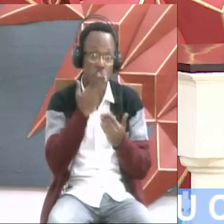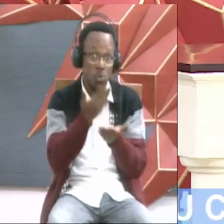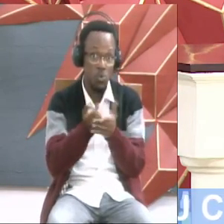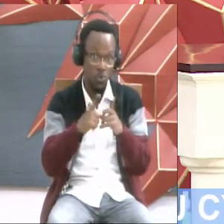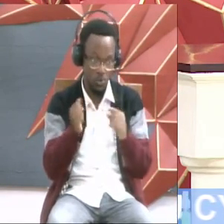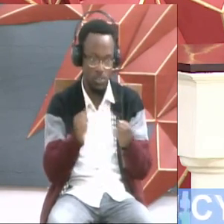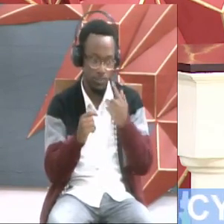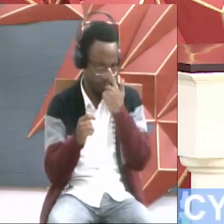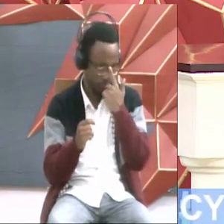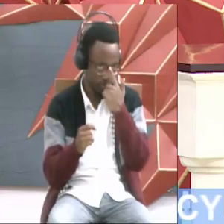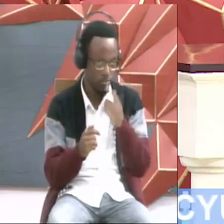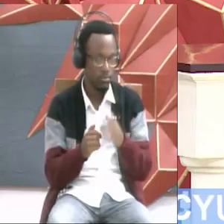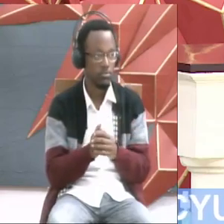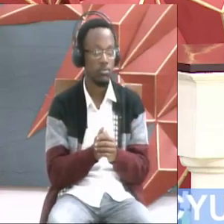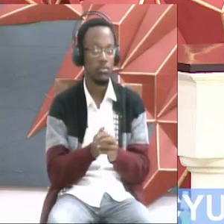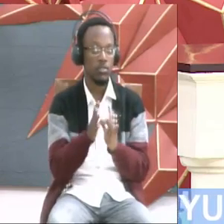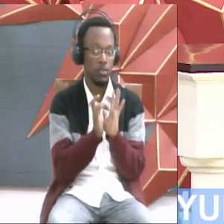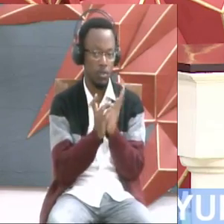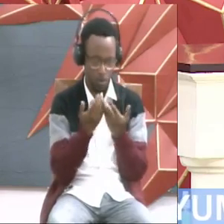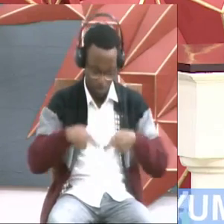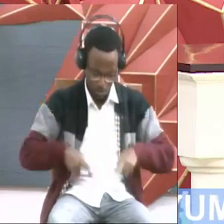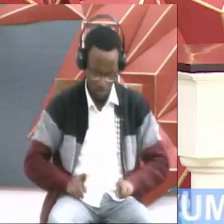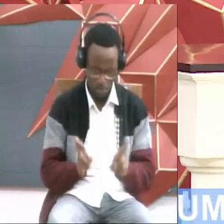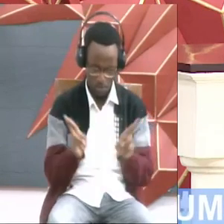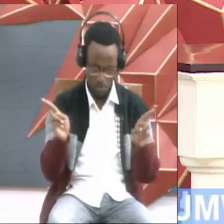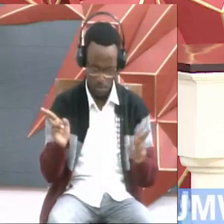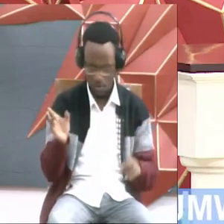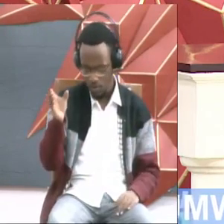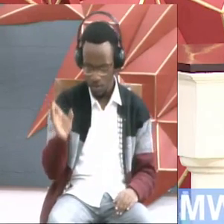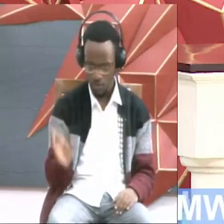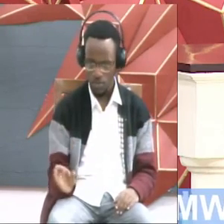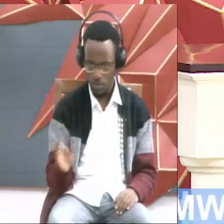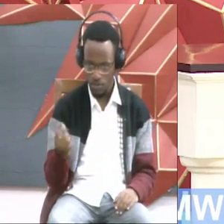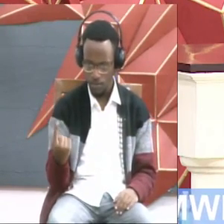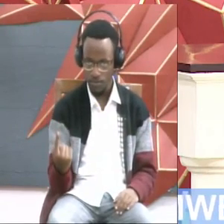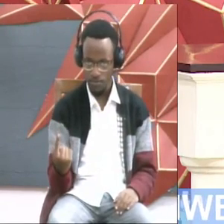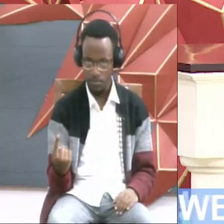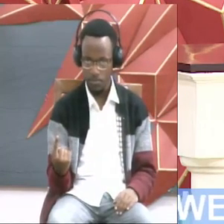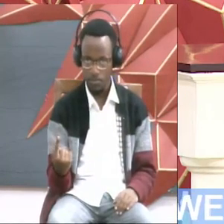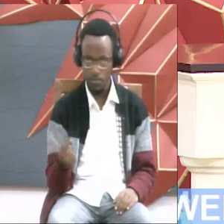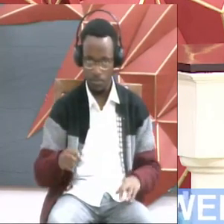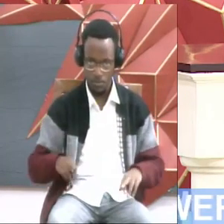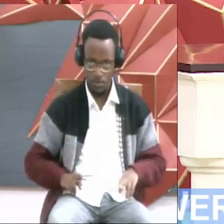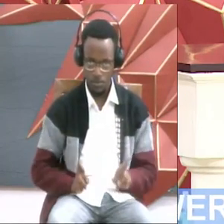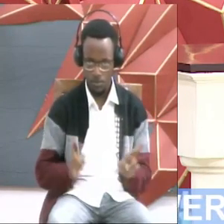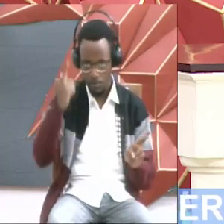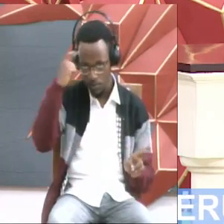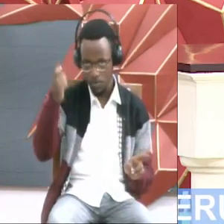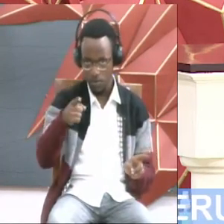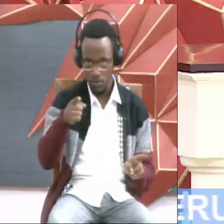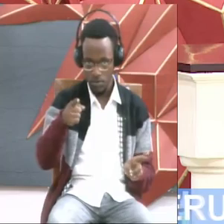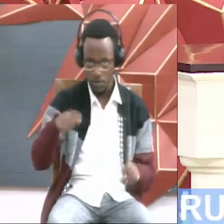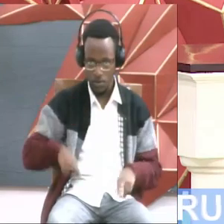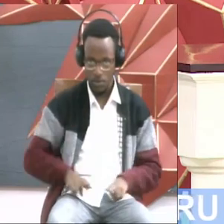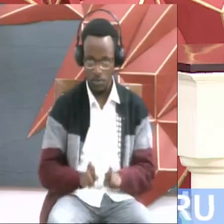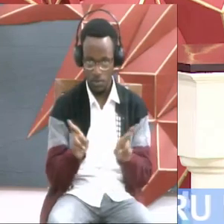c'est écrit ces belles paroles yo mu vyashura ni cyo cya mbere dans Apocalypse le premier